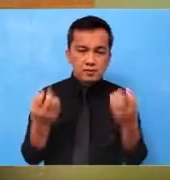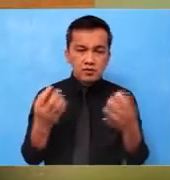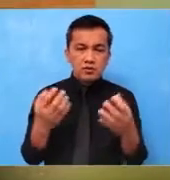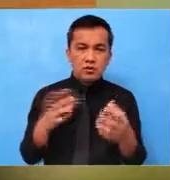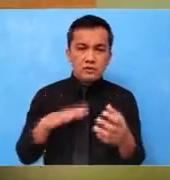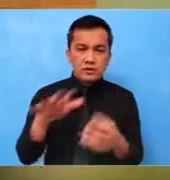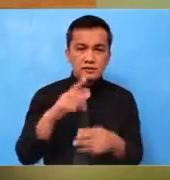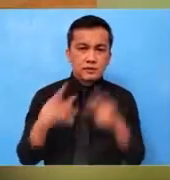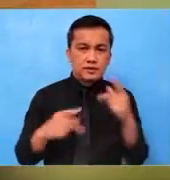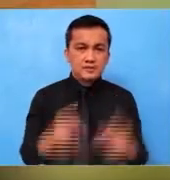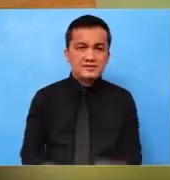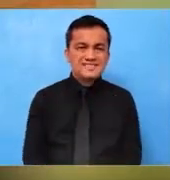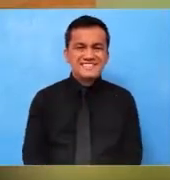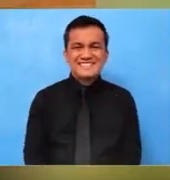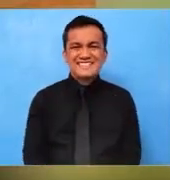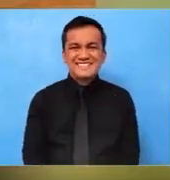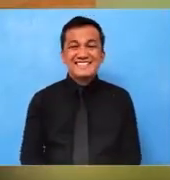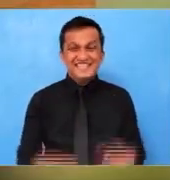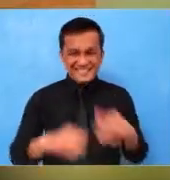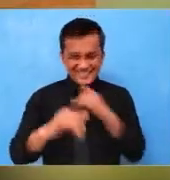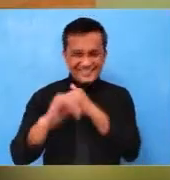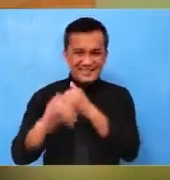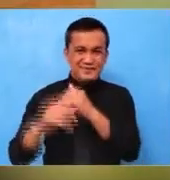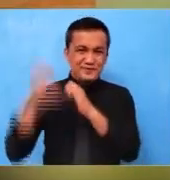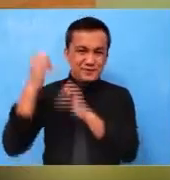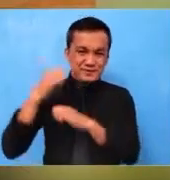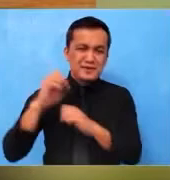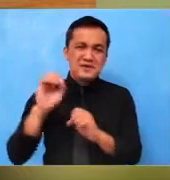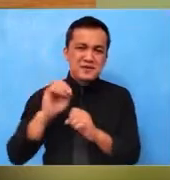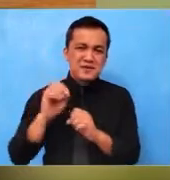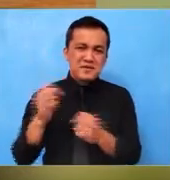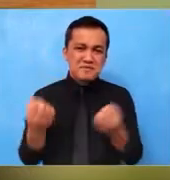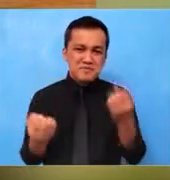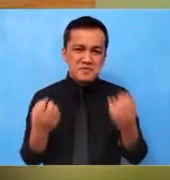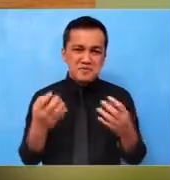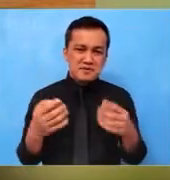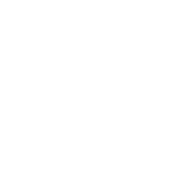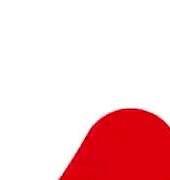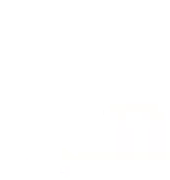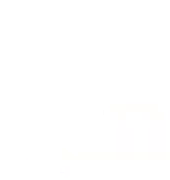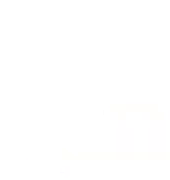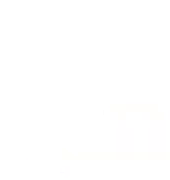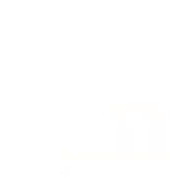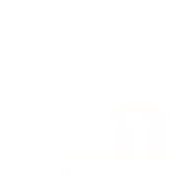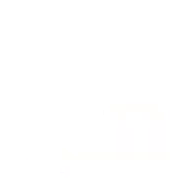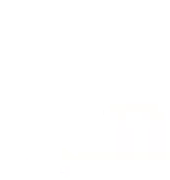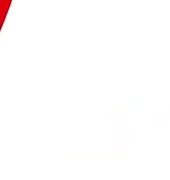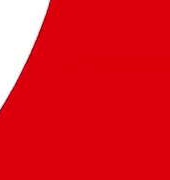Umaasa rin tayo, Marlene, na sana walang maputukan. Maraming salamat, Marlene Alcaide.